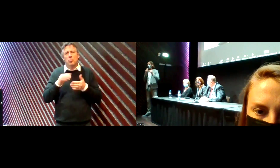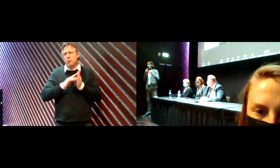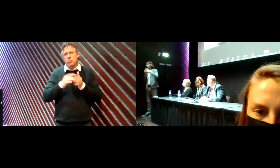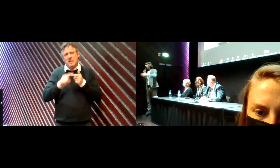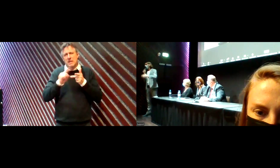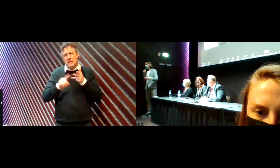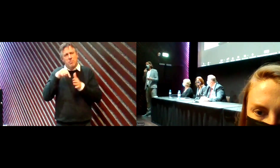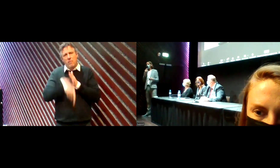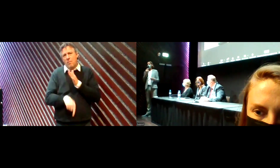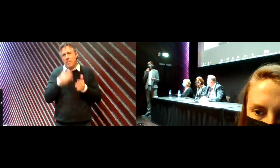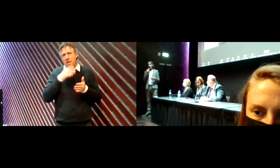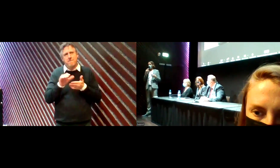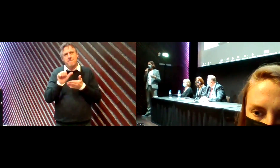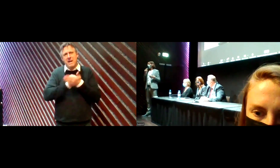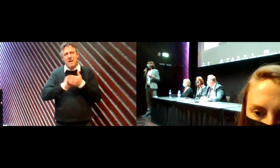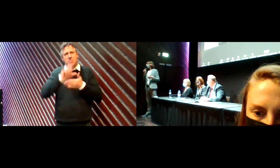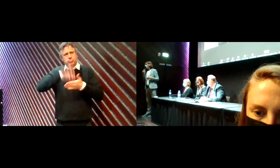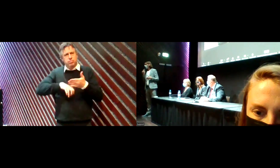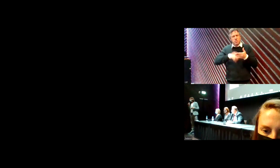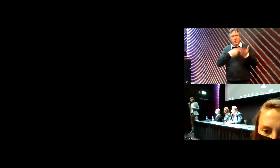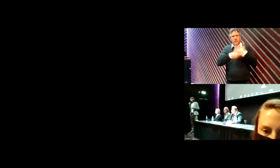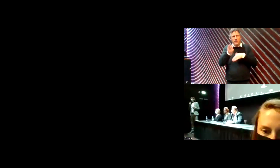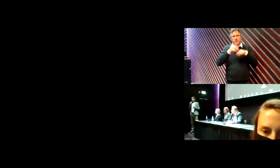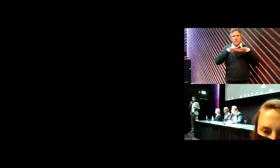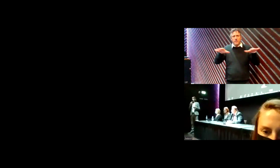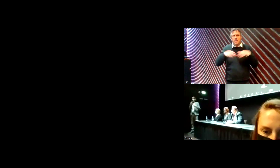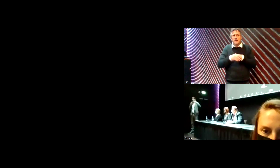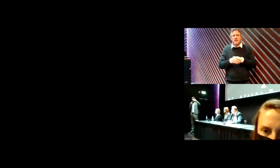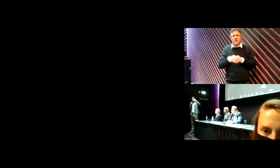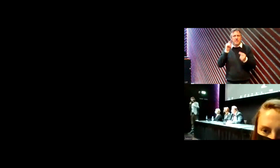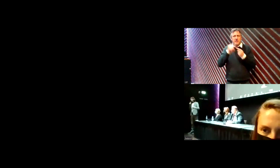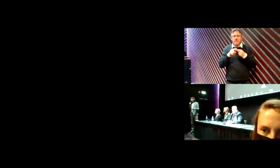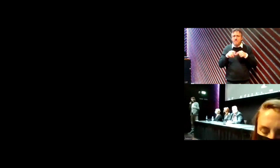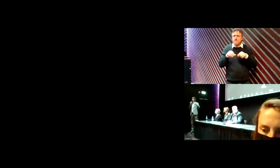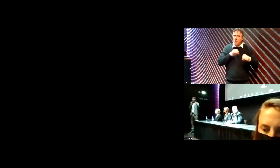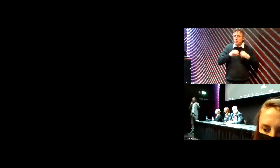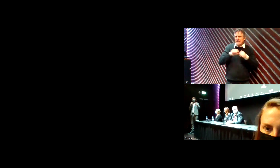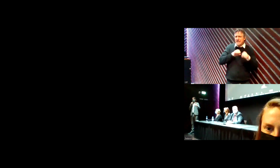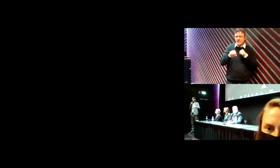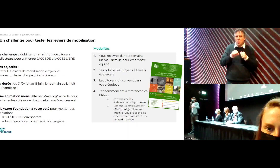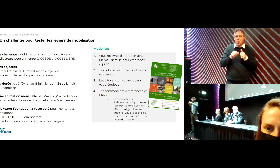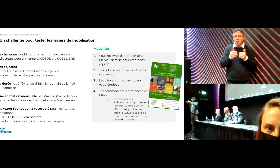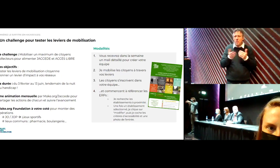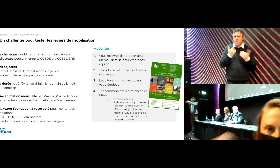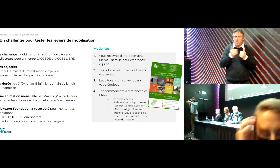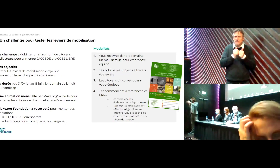tester ce qu'on s'est dit là sur les leviers de mobilisation citoyenne. Donc, on a créé un challenge sur J'accède.